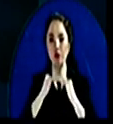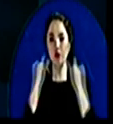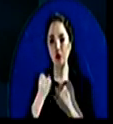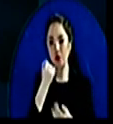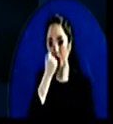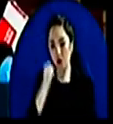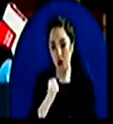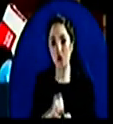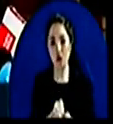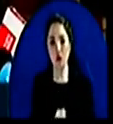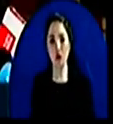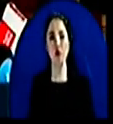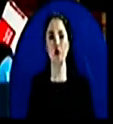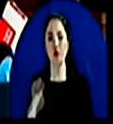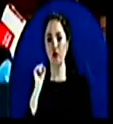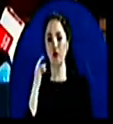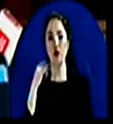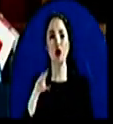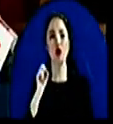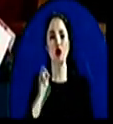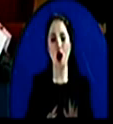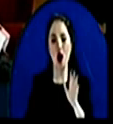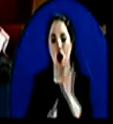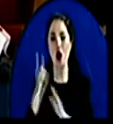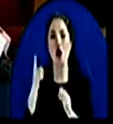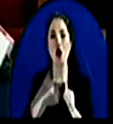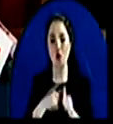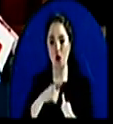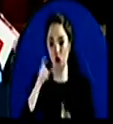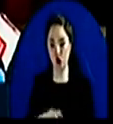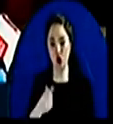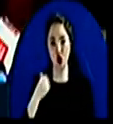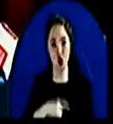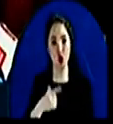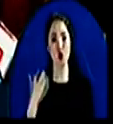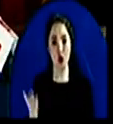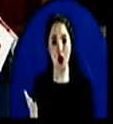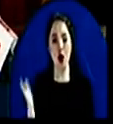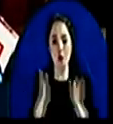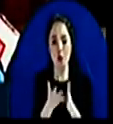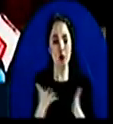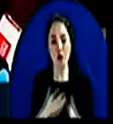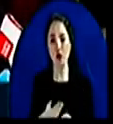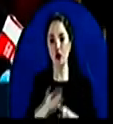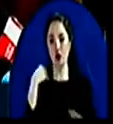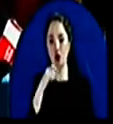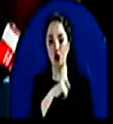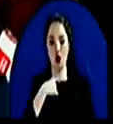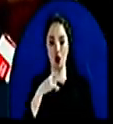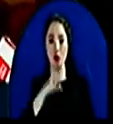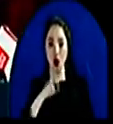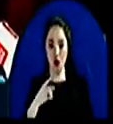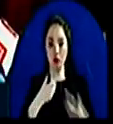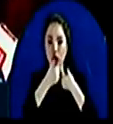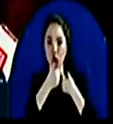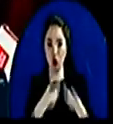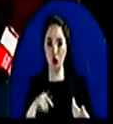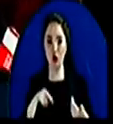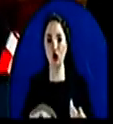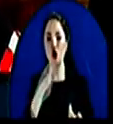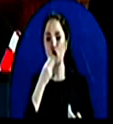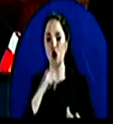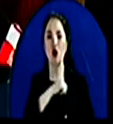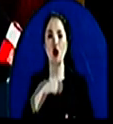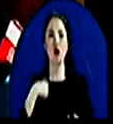хурлаар батлуулжээ. Ардчлалын анхдагч нарын нэг улсын хурлын гишүүн бол өнгөрсөн хугацаанд ууган намаасаа үрх тусгаарлаж шударга